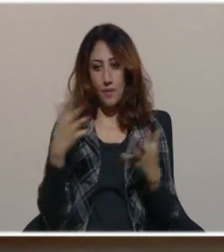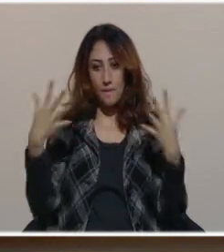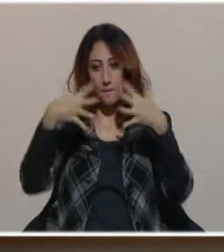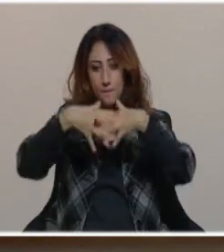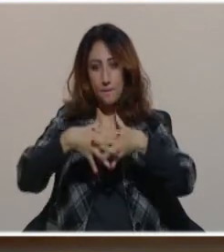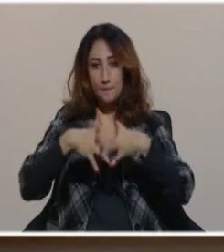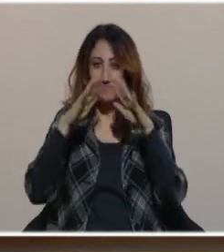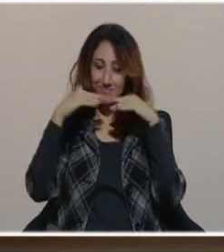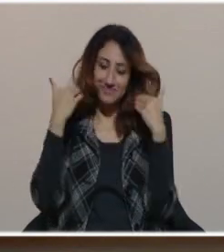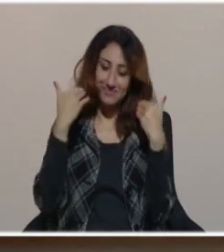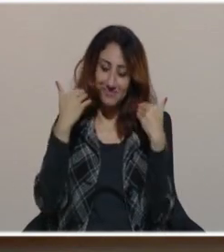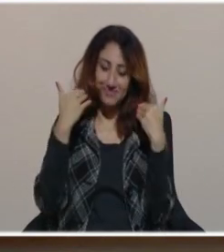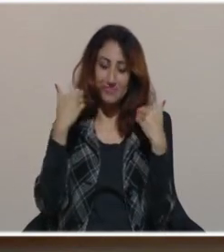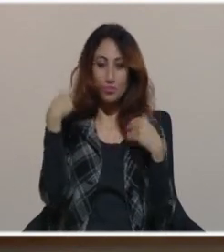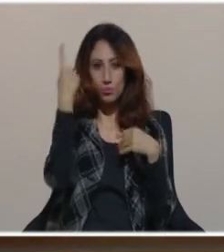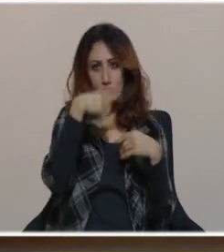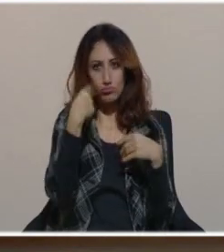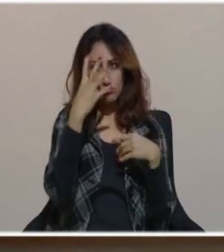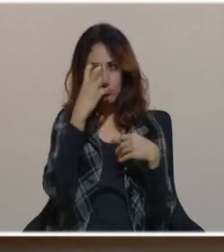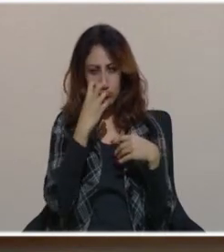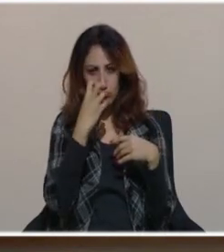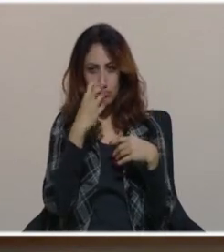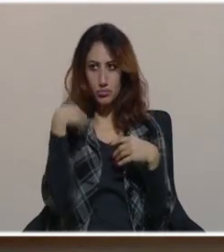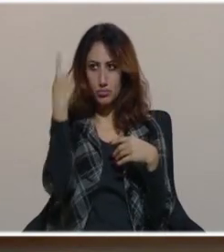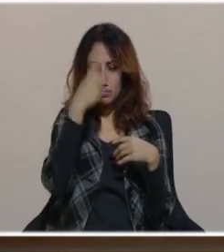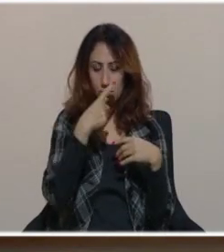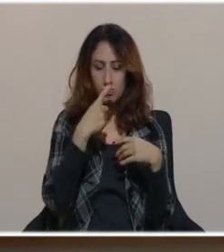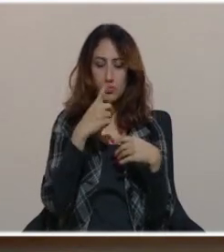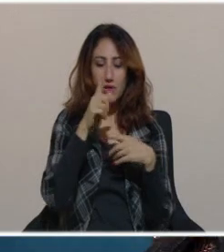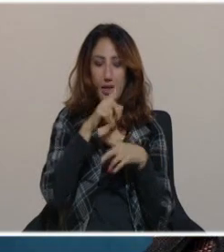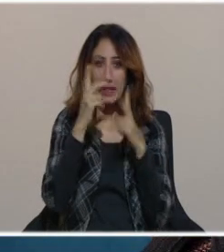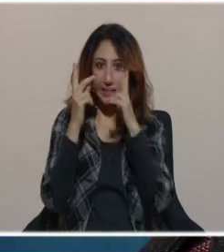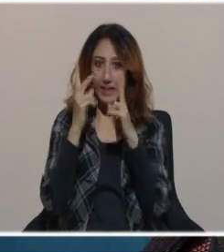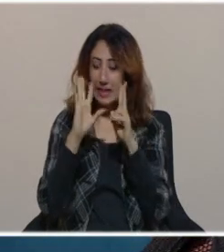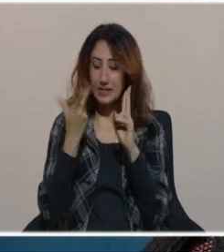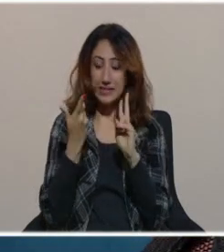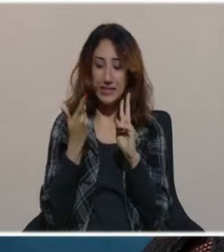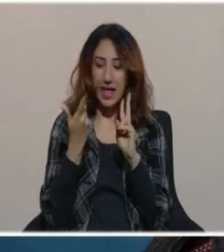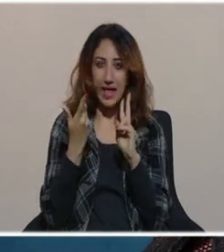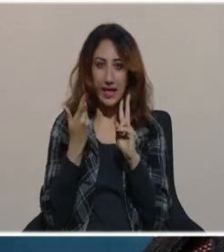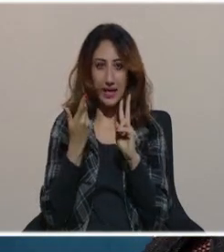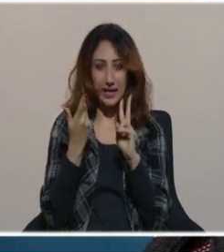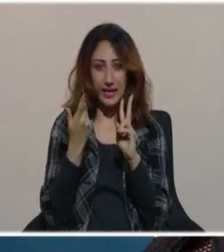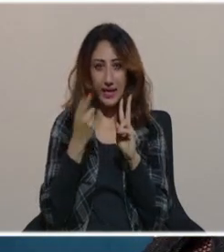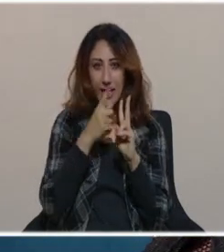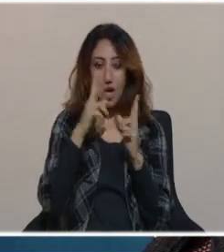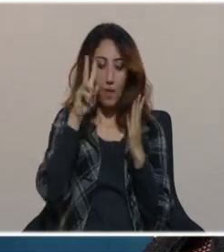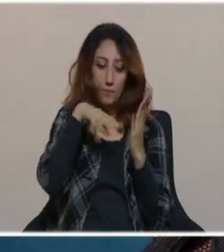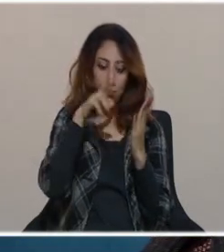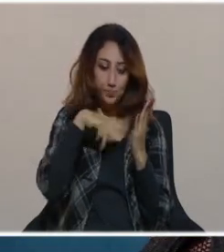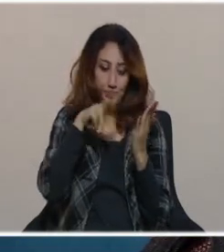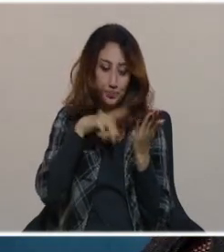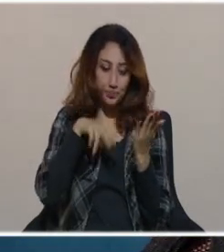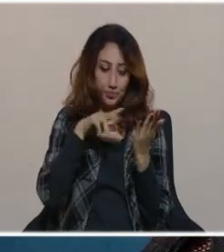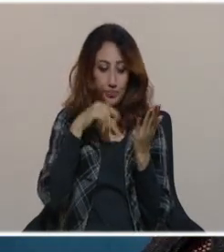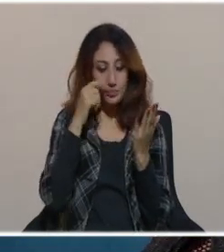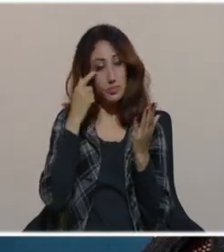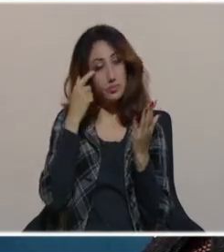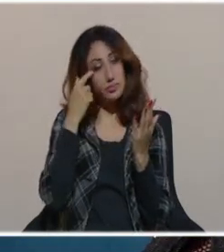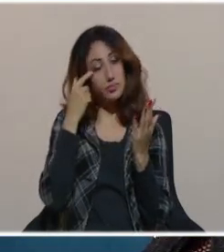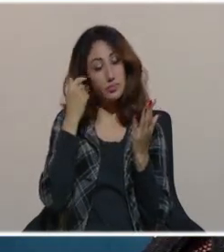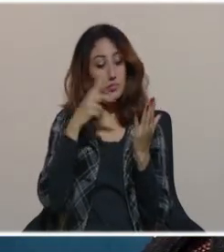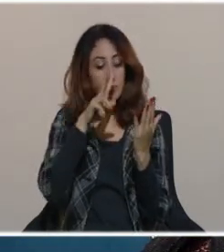الكوميدي والجديه. تعاملت ازاي مع الشخصيه بالشكل ده؟ هو انت لما تقرا الشخصيه، يعني